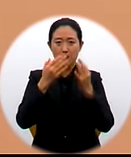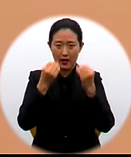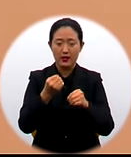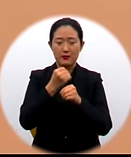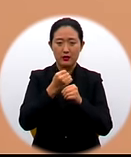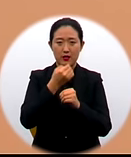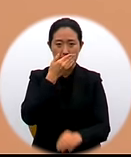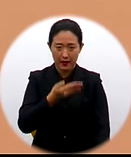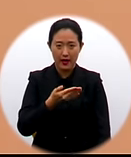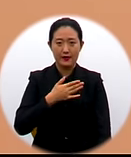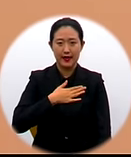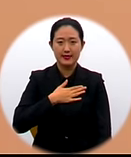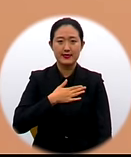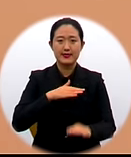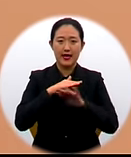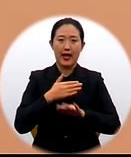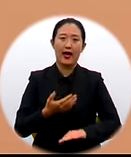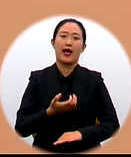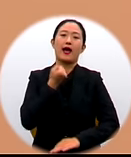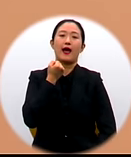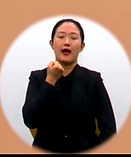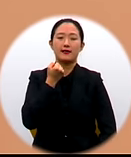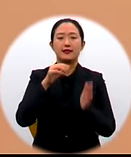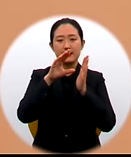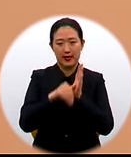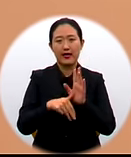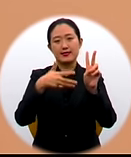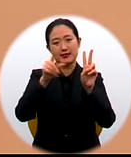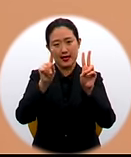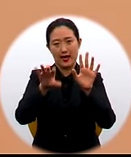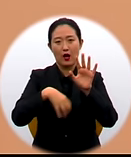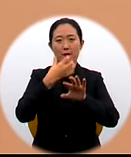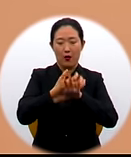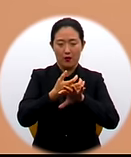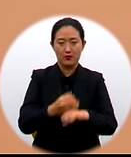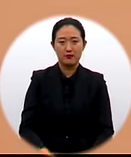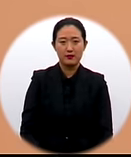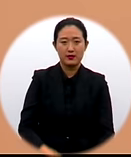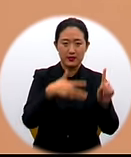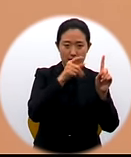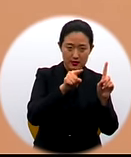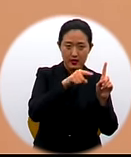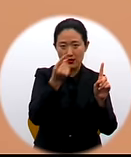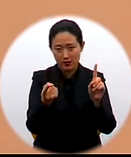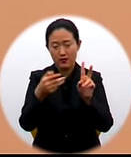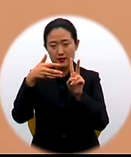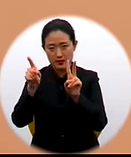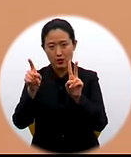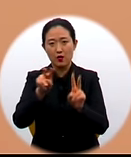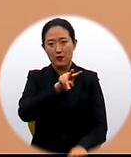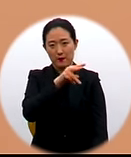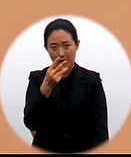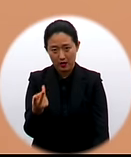모든 사람들이 내 차를 갖게 되는 시대가 2차 산업혁명이죠. 사실은 1차에서 2차로 넘어오면서 많은